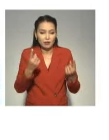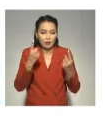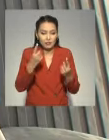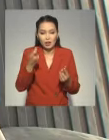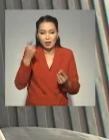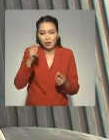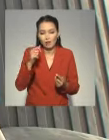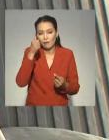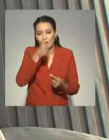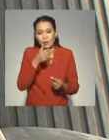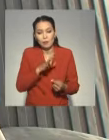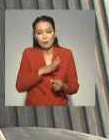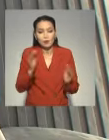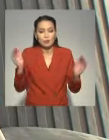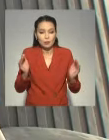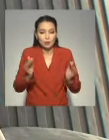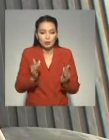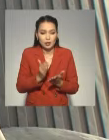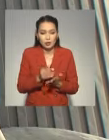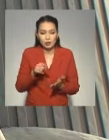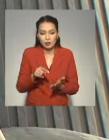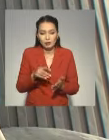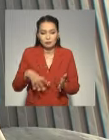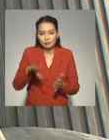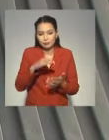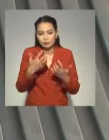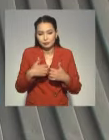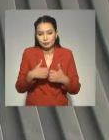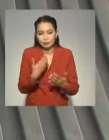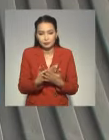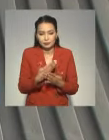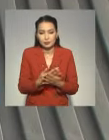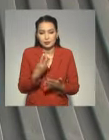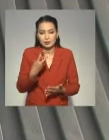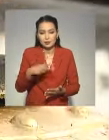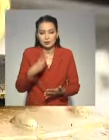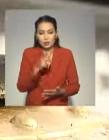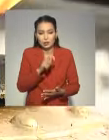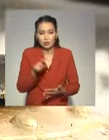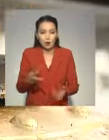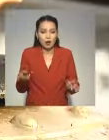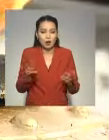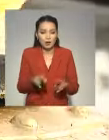Отечественной войны становится все меньше. В этом году на всю страну их осталось всего 222